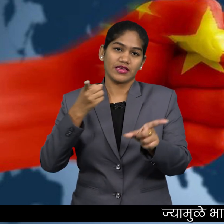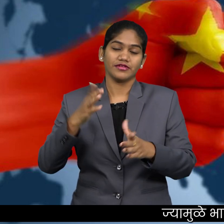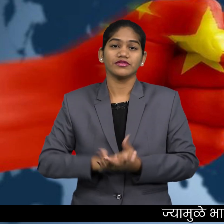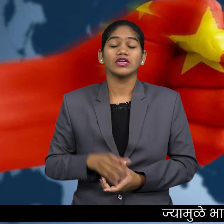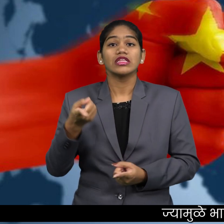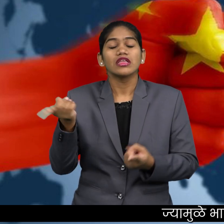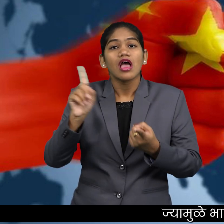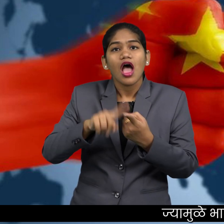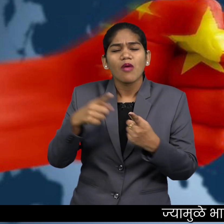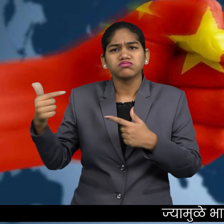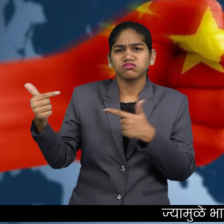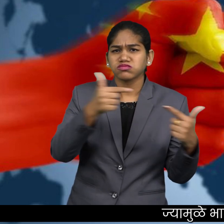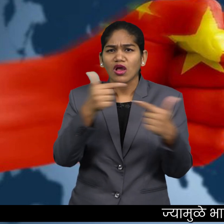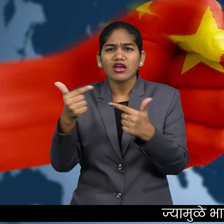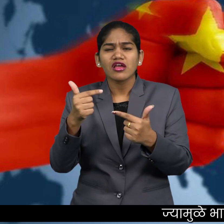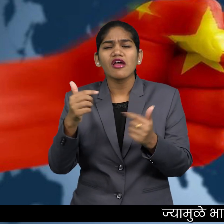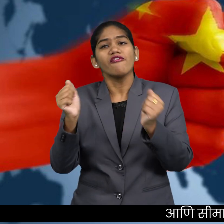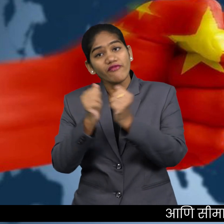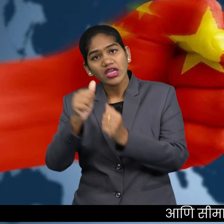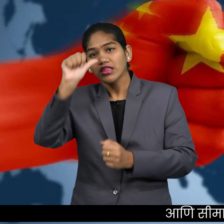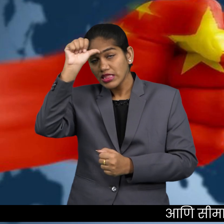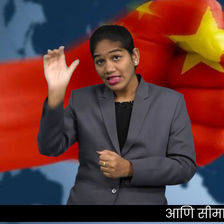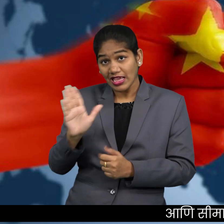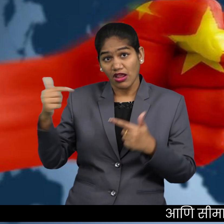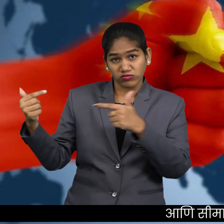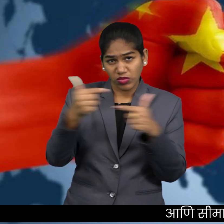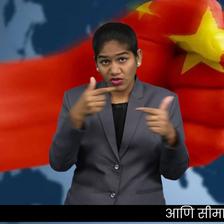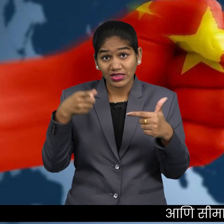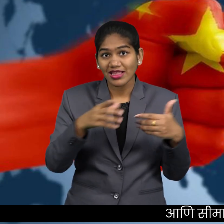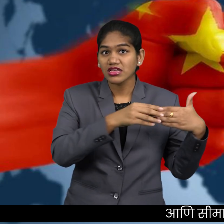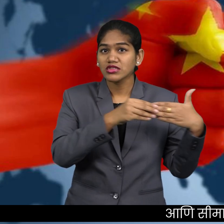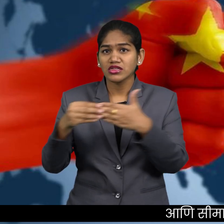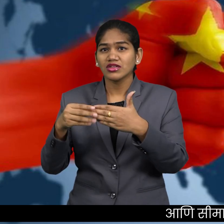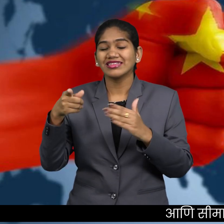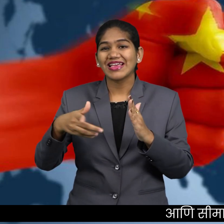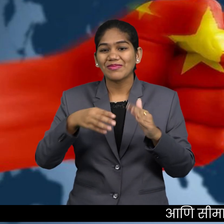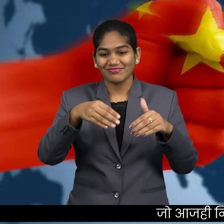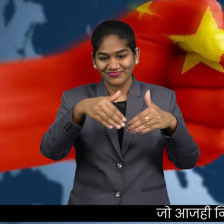ज्यामुळे भारतासोबत संघर्ष झाला आणि सीमा विवाद निर्माण झाला,